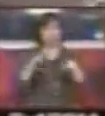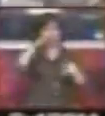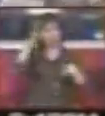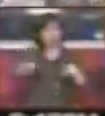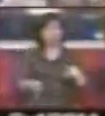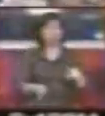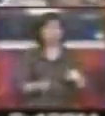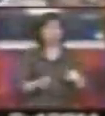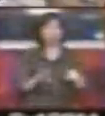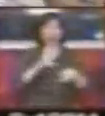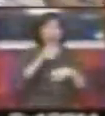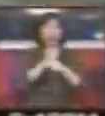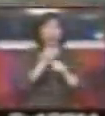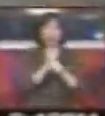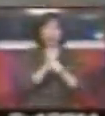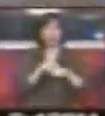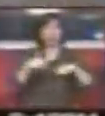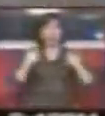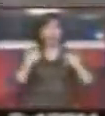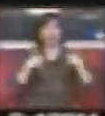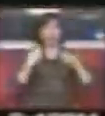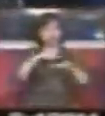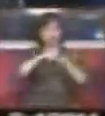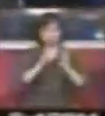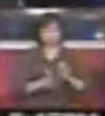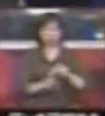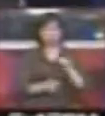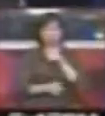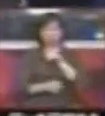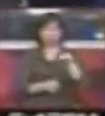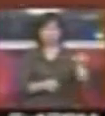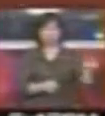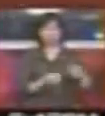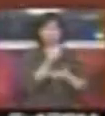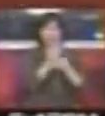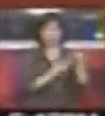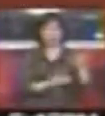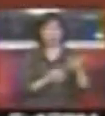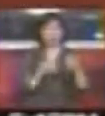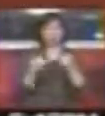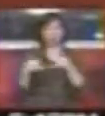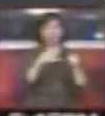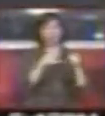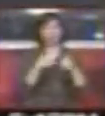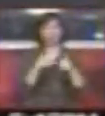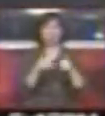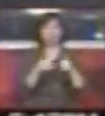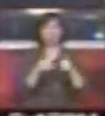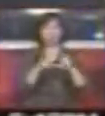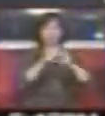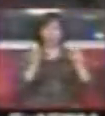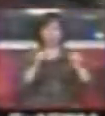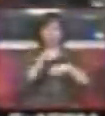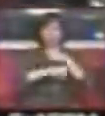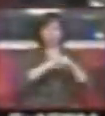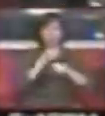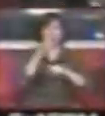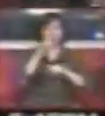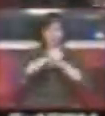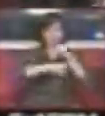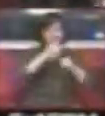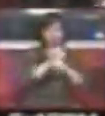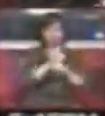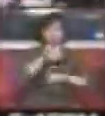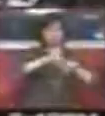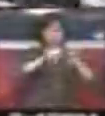nyo ba, estudyante lang ang may gawa niyan. Ilan lang yan sa mga lahok sa kauna-unahang Philippine International Science Fair. Kasali